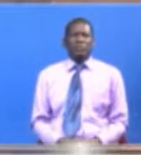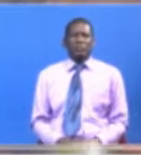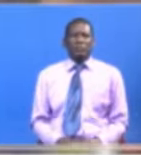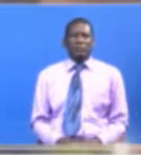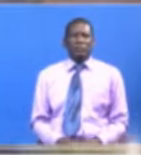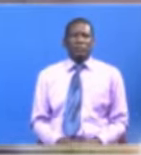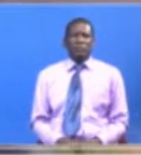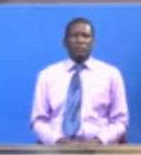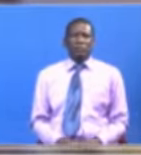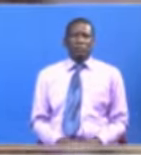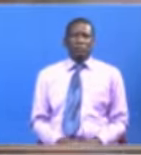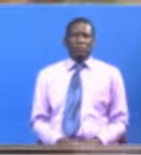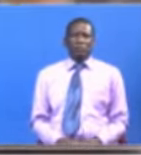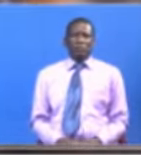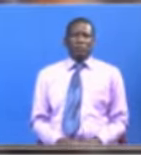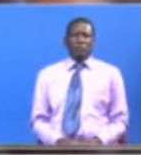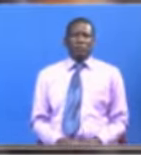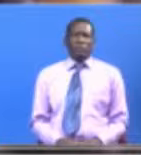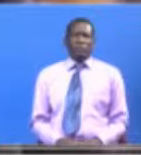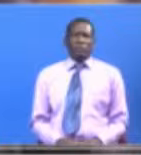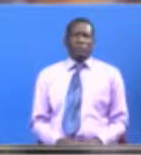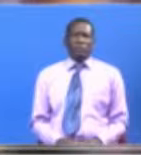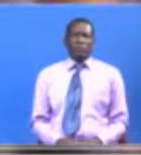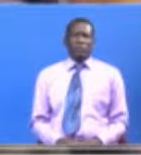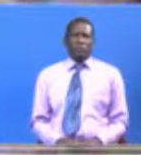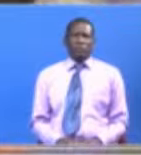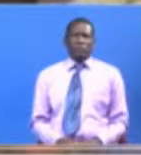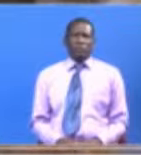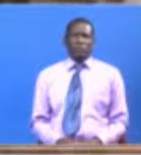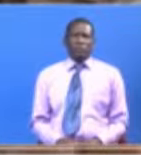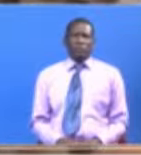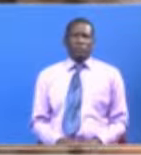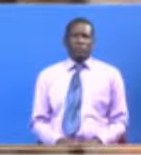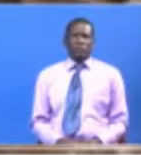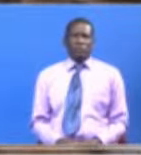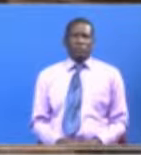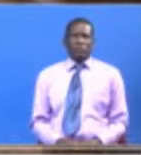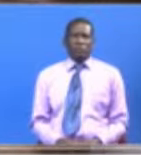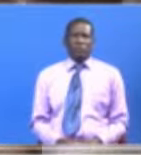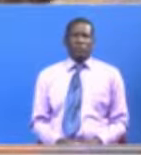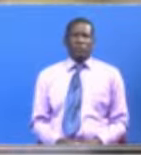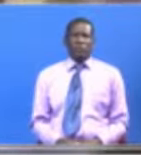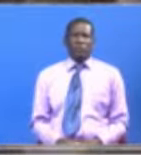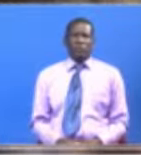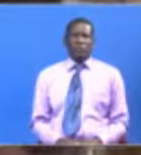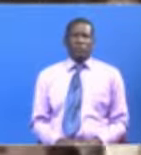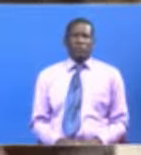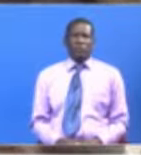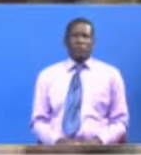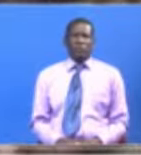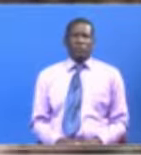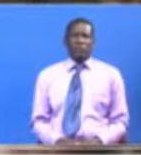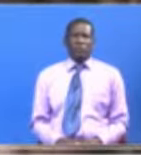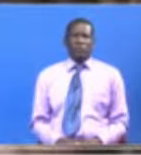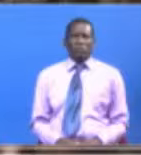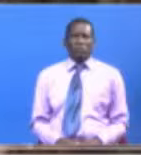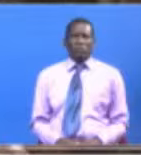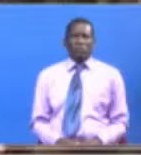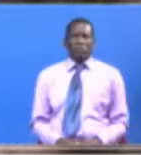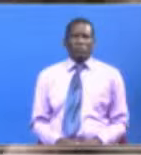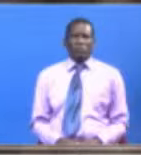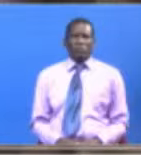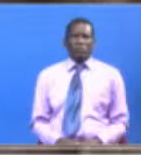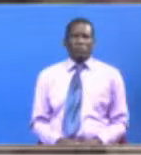Shooting man, and I wanna be a shooting man. I send a one on a be a shooting man, and I wanna be